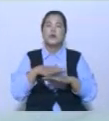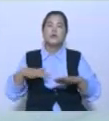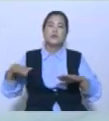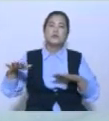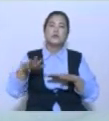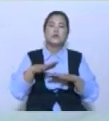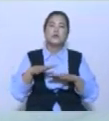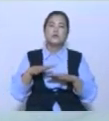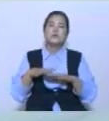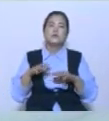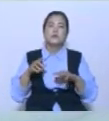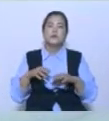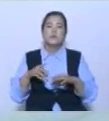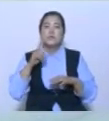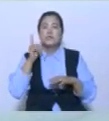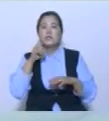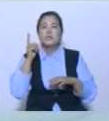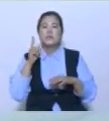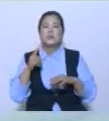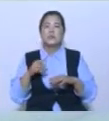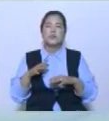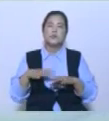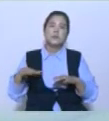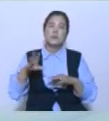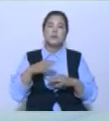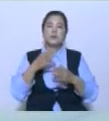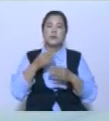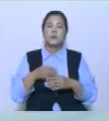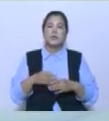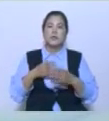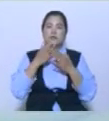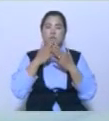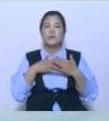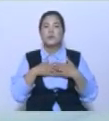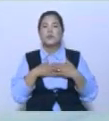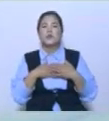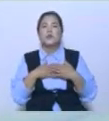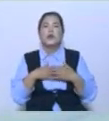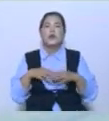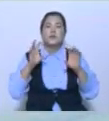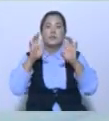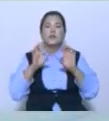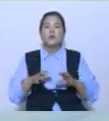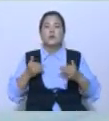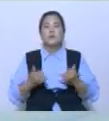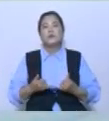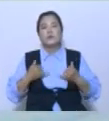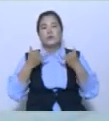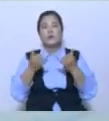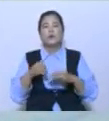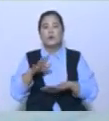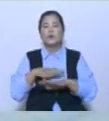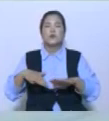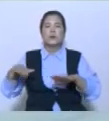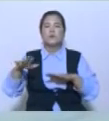жастардың, тұрғындардың мынау елін сүюге, заңды құрметтеуге және отанына